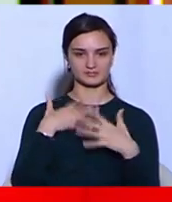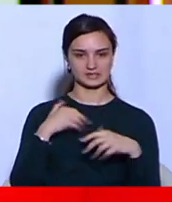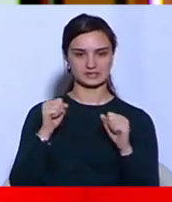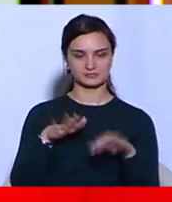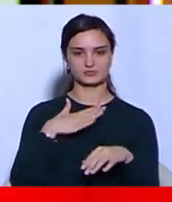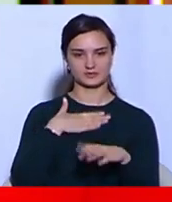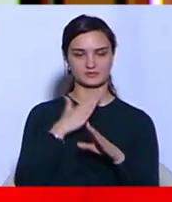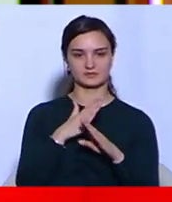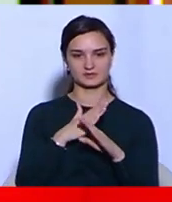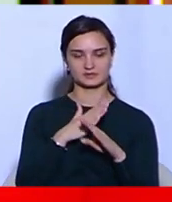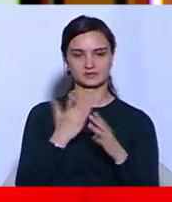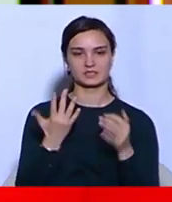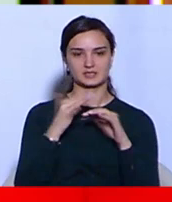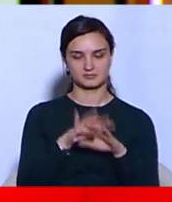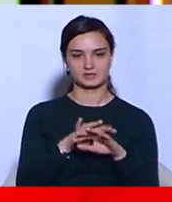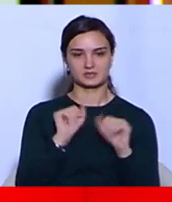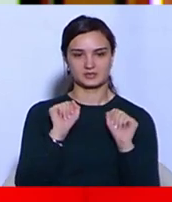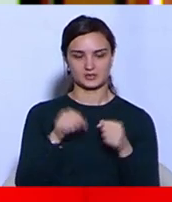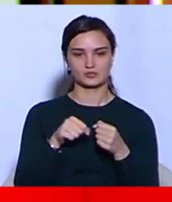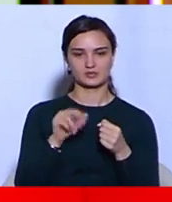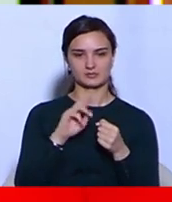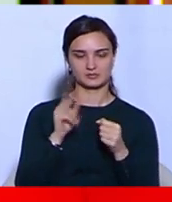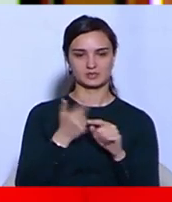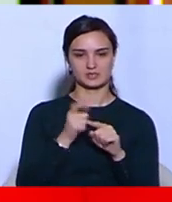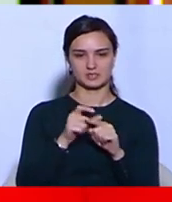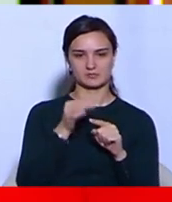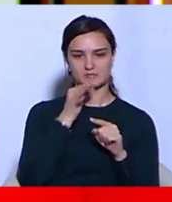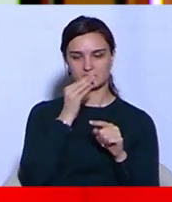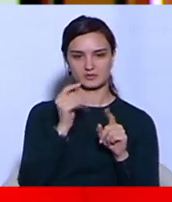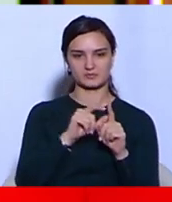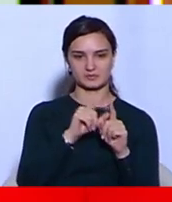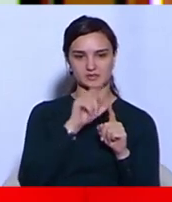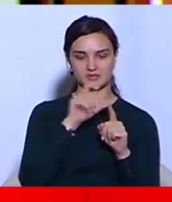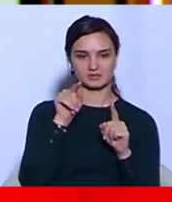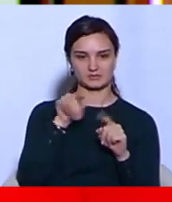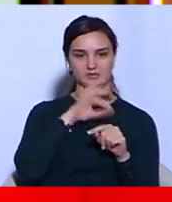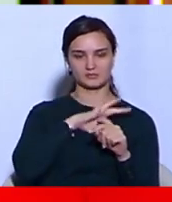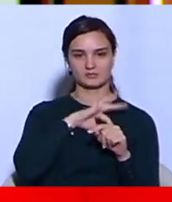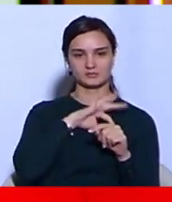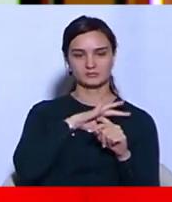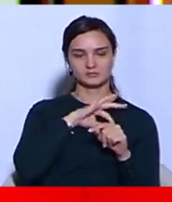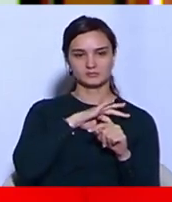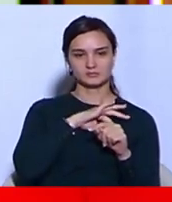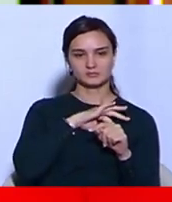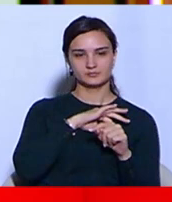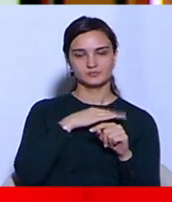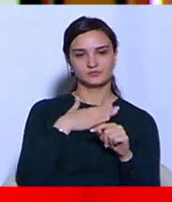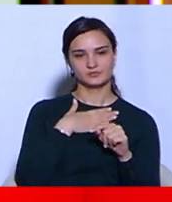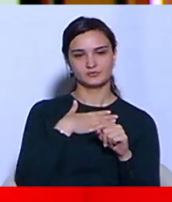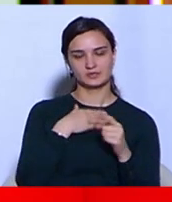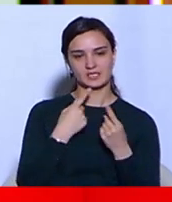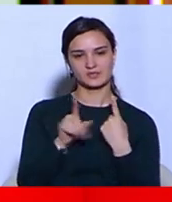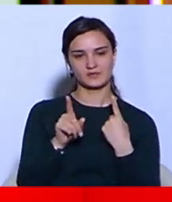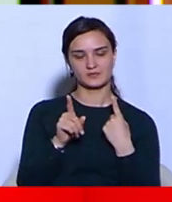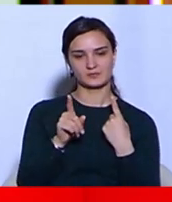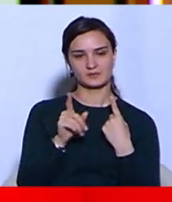ჩვენ გვაქვს ადაპტაციის საშუალება და ძალიან მომეწონა ეს ფრაზა, რომელიც თქვენ გამოიყენეთ მე და ანუ ჩვენ